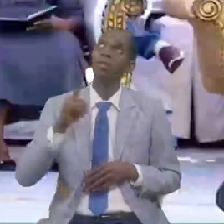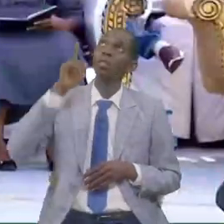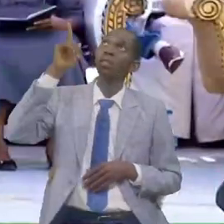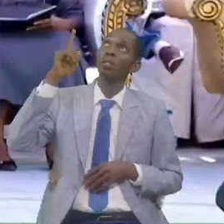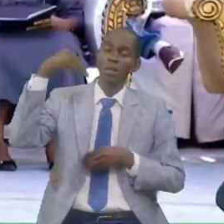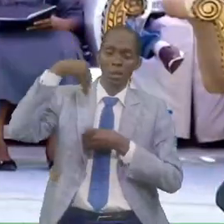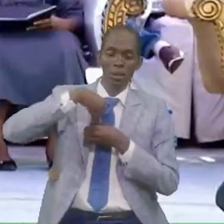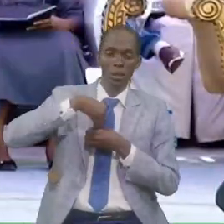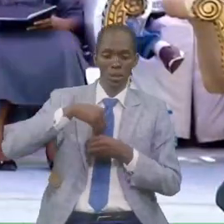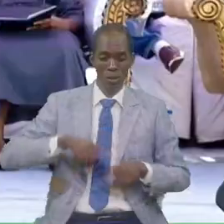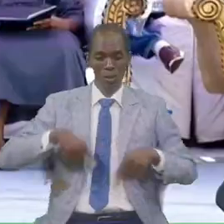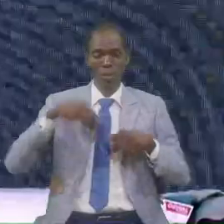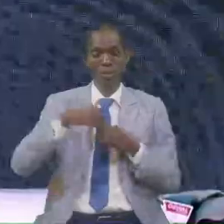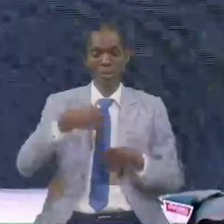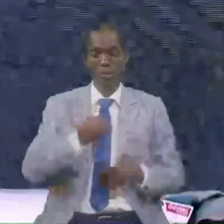Parce qu'il vit en moi.